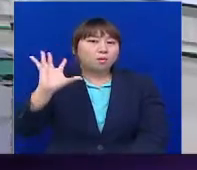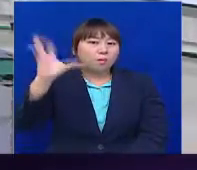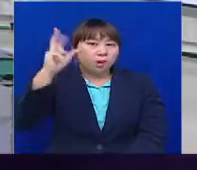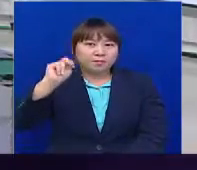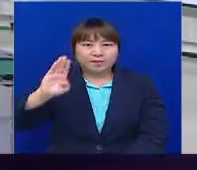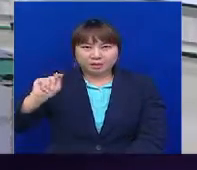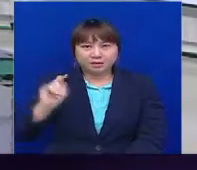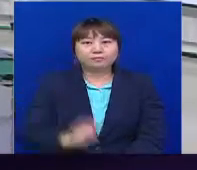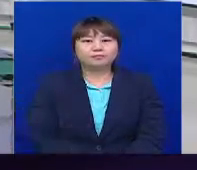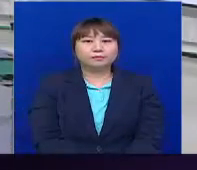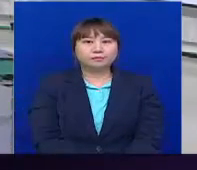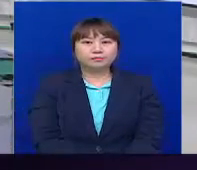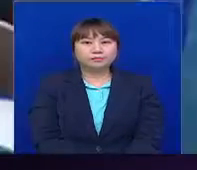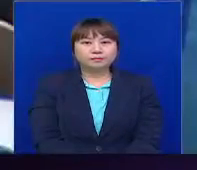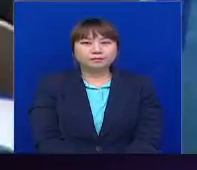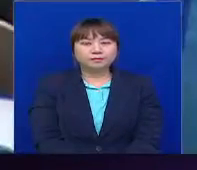NBT กันต่อครับ